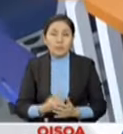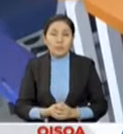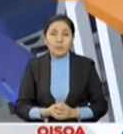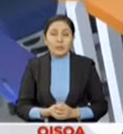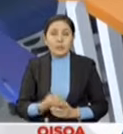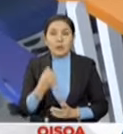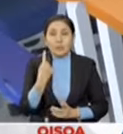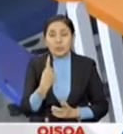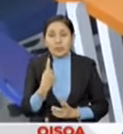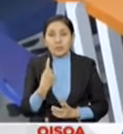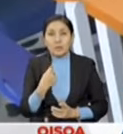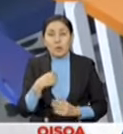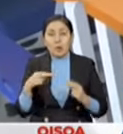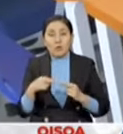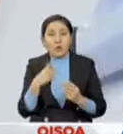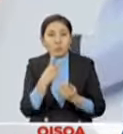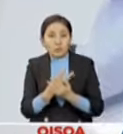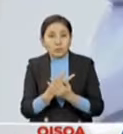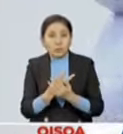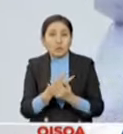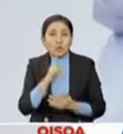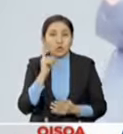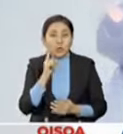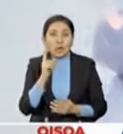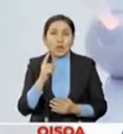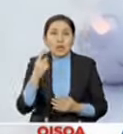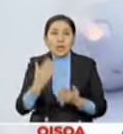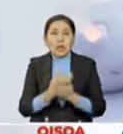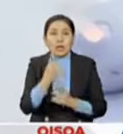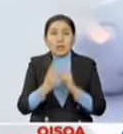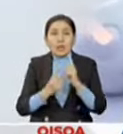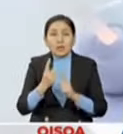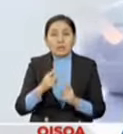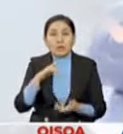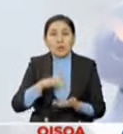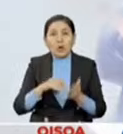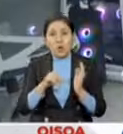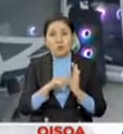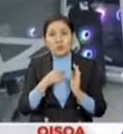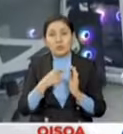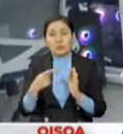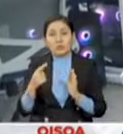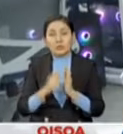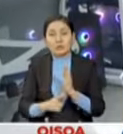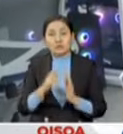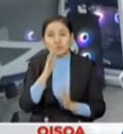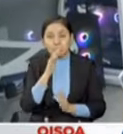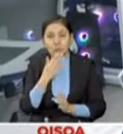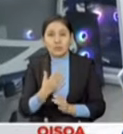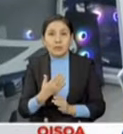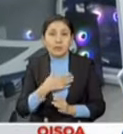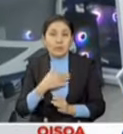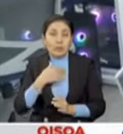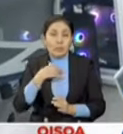Bitta narsaga guvoh bo'ldimki, Yoshlar innovatsion markazi 6 yoshdan 70 yoshgacha. Masalan, men